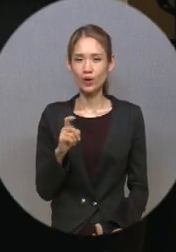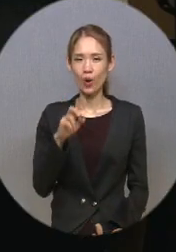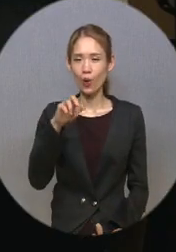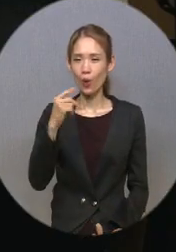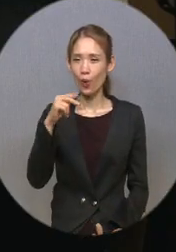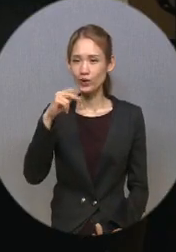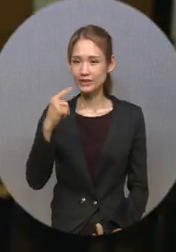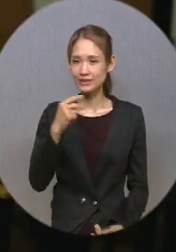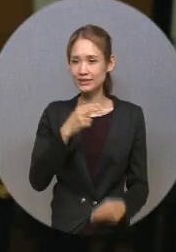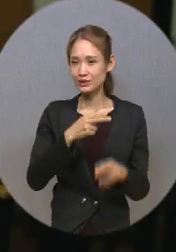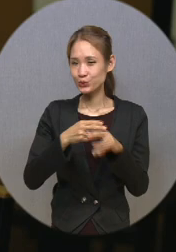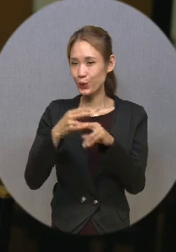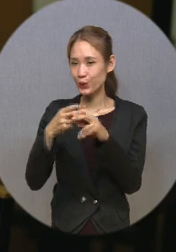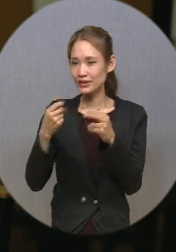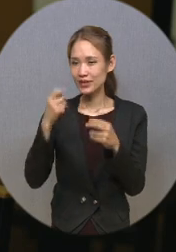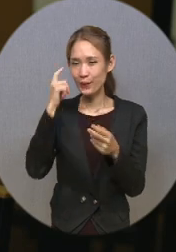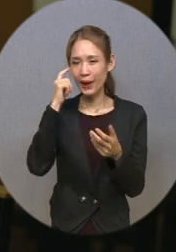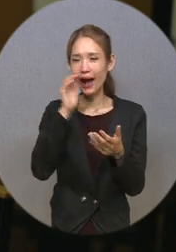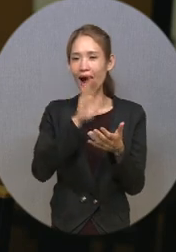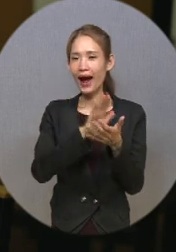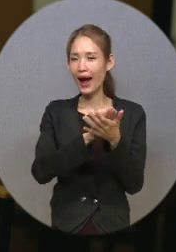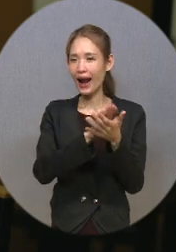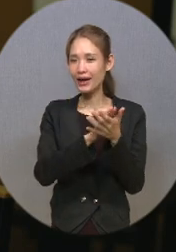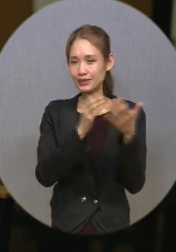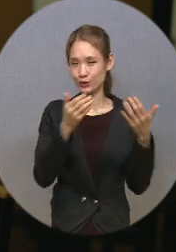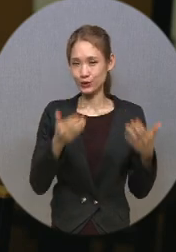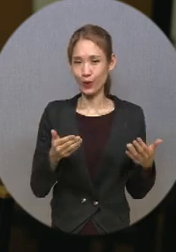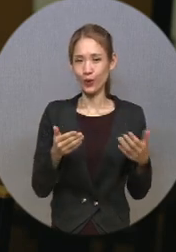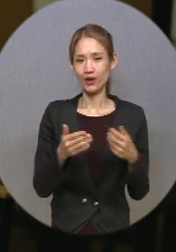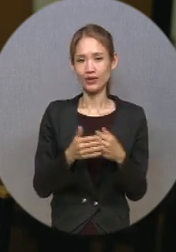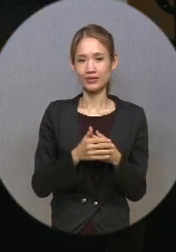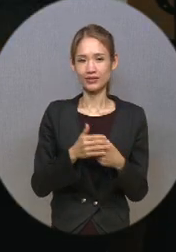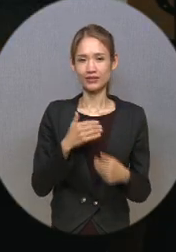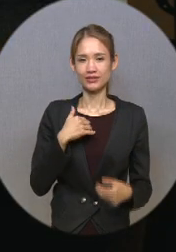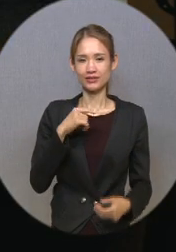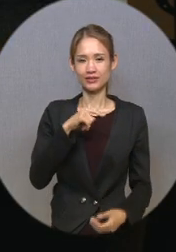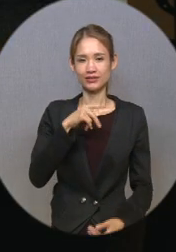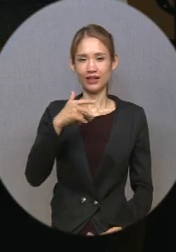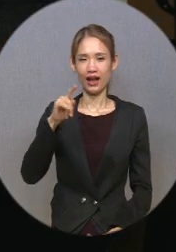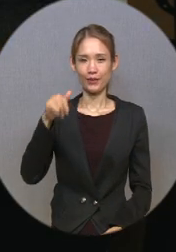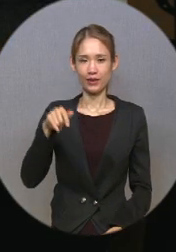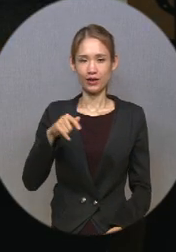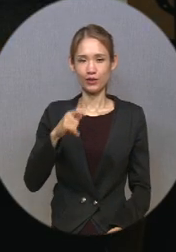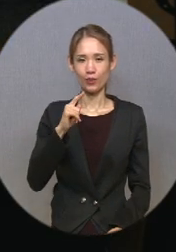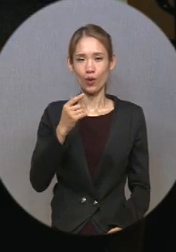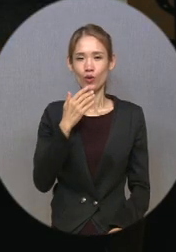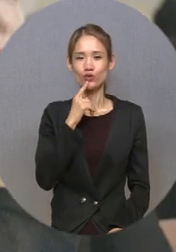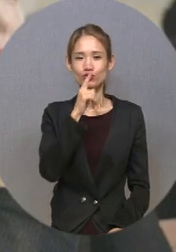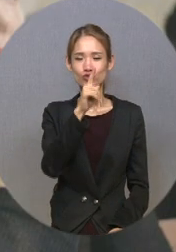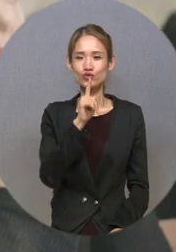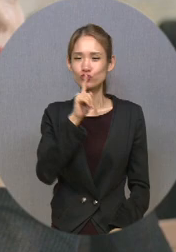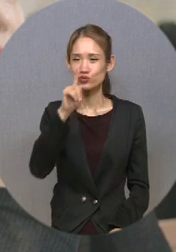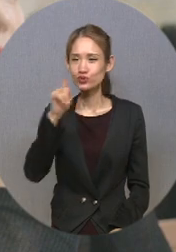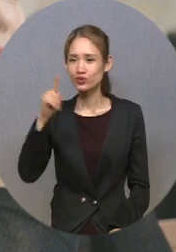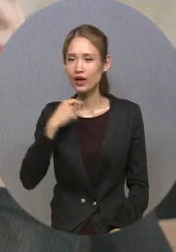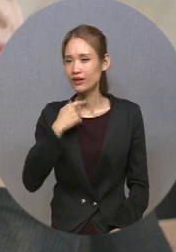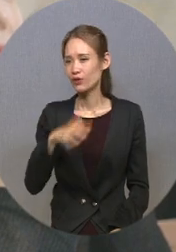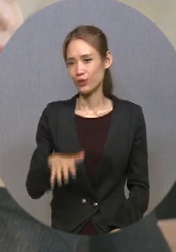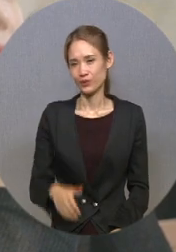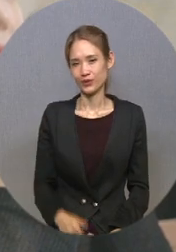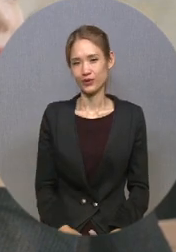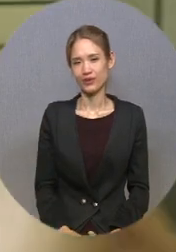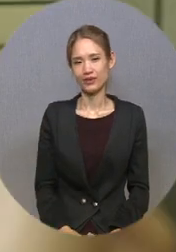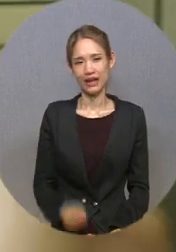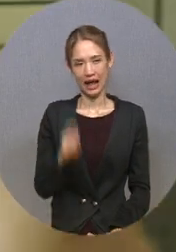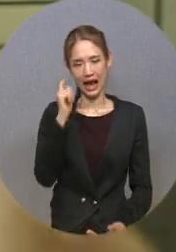요리처럼 알아서 주실 거예요. 오마카세. 네, 저 남해 와가지고 뭐 이렇게 뭐 모아주세요, 모아주세요 한 적이 없어요. 네,